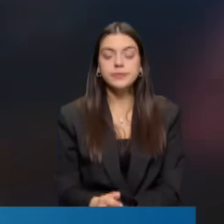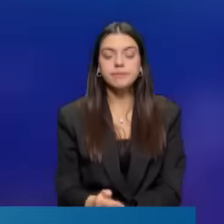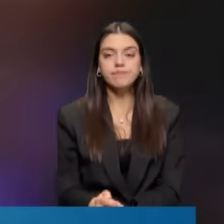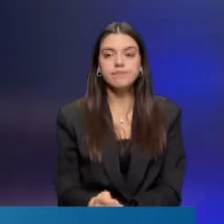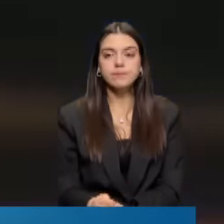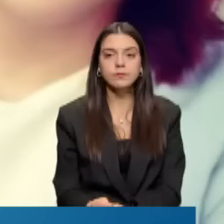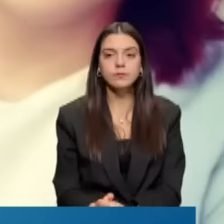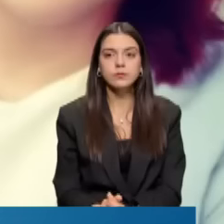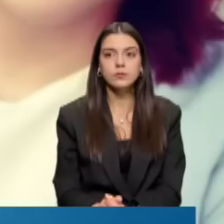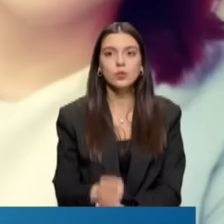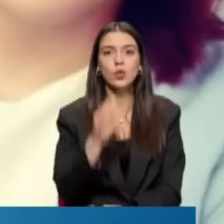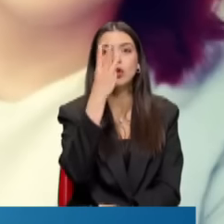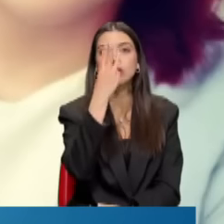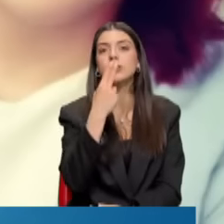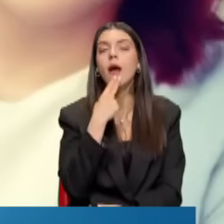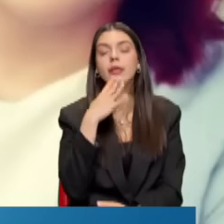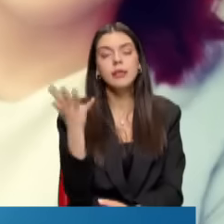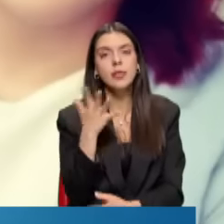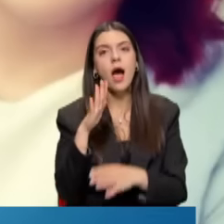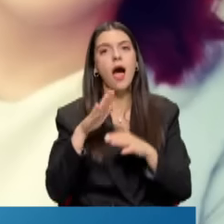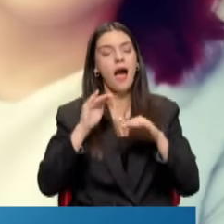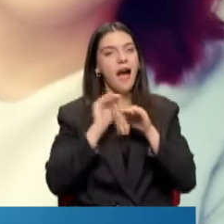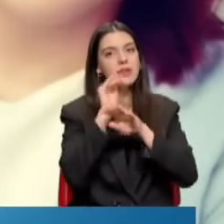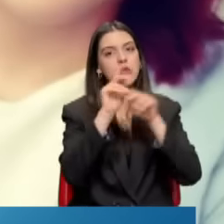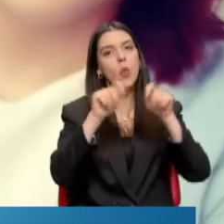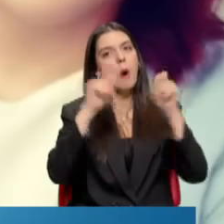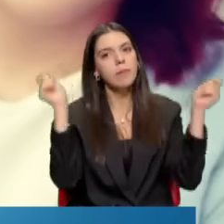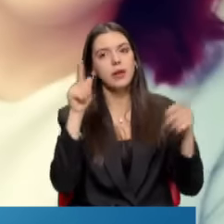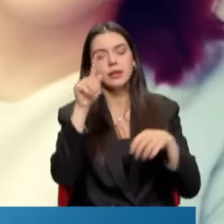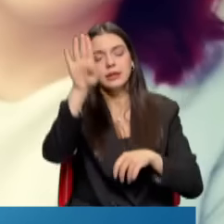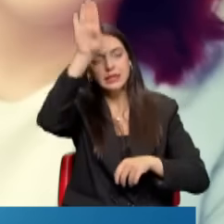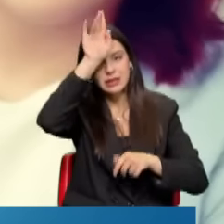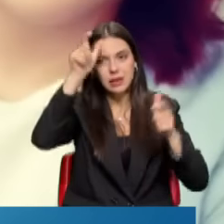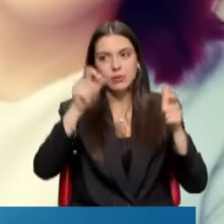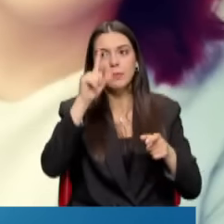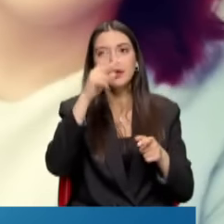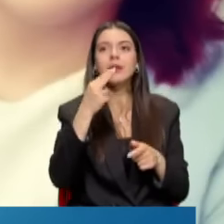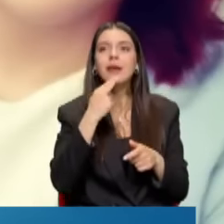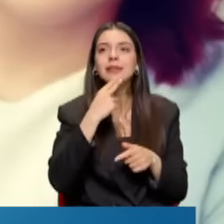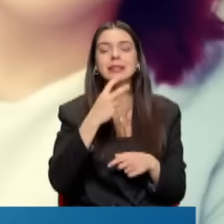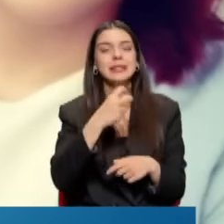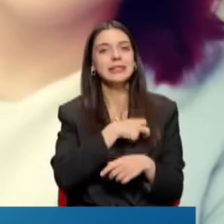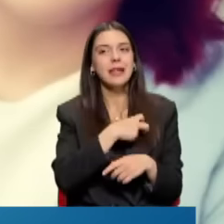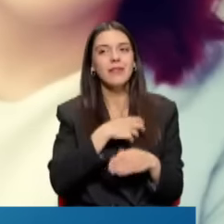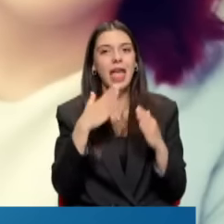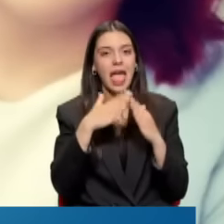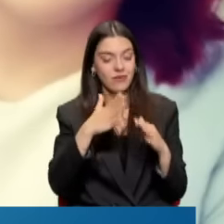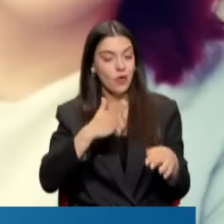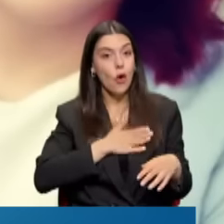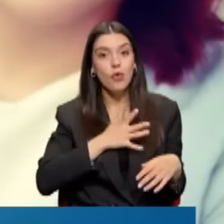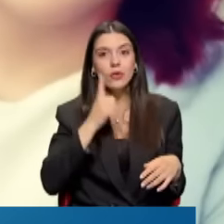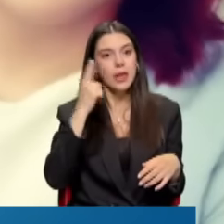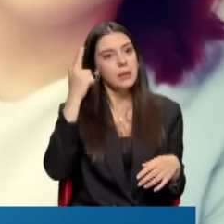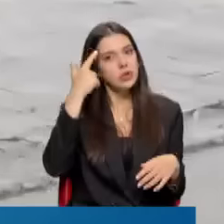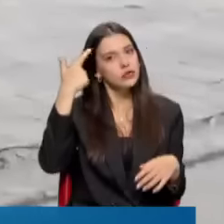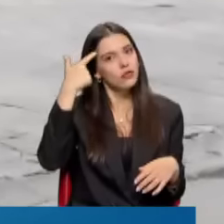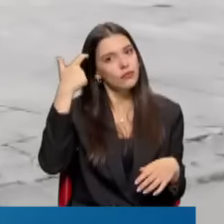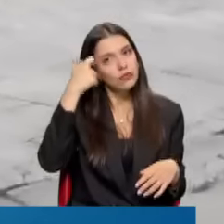kadın Üç kadın daha hayattan koparıldı İstanbul'da bir kadın sevgilisinin evinin önünde başından